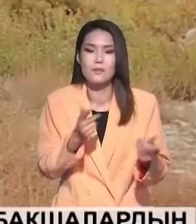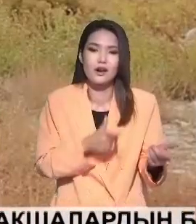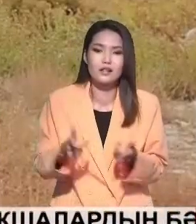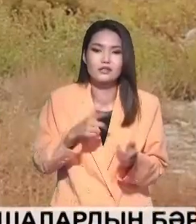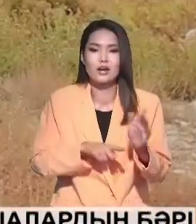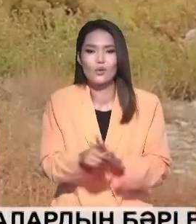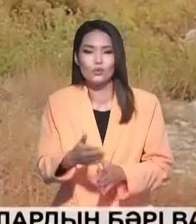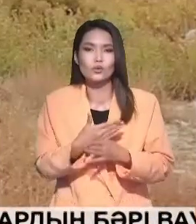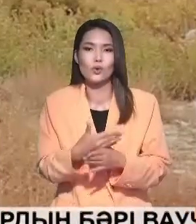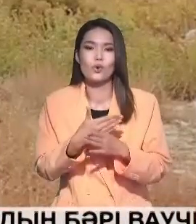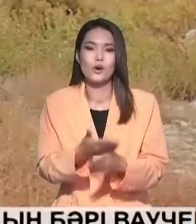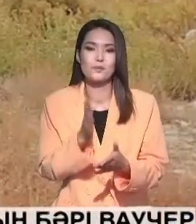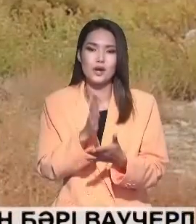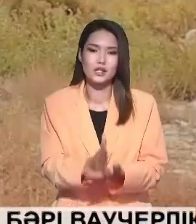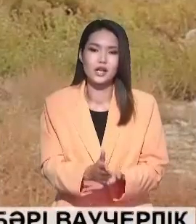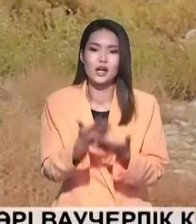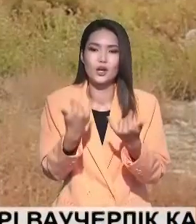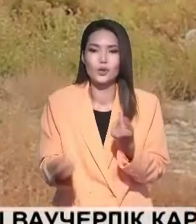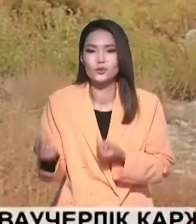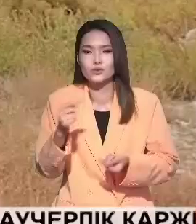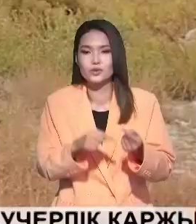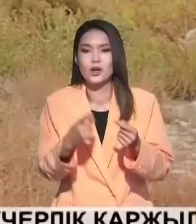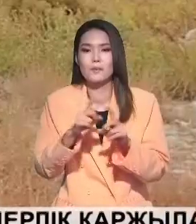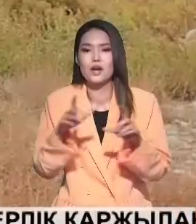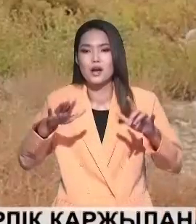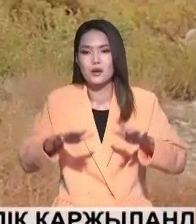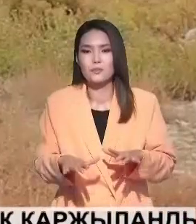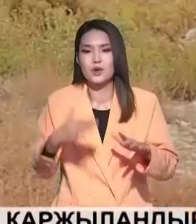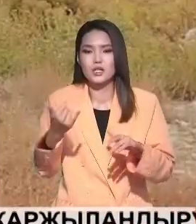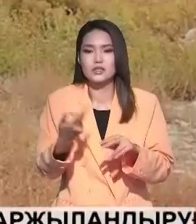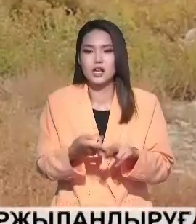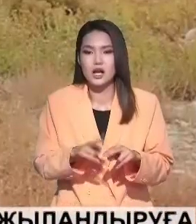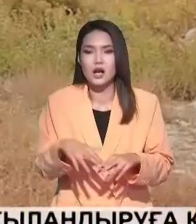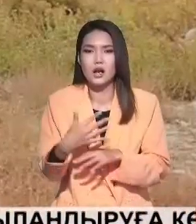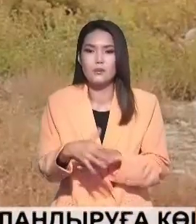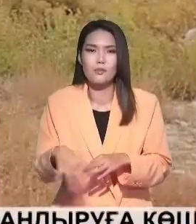апарып көмектескен. Ал осы 25 хайскул қызылорда бір мектебімен осы бірінші жобамыз жасап жатқан.